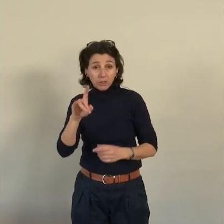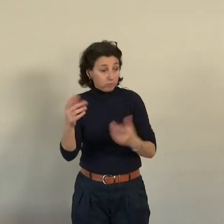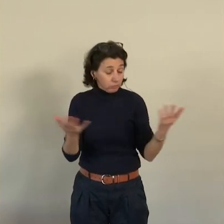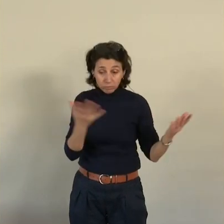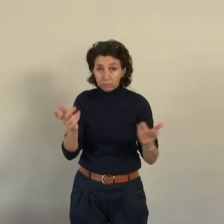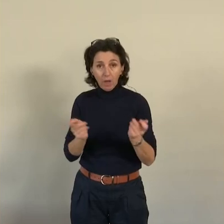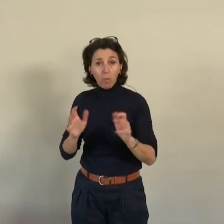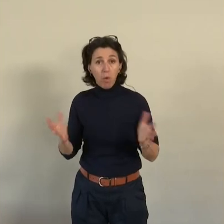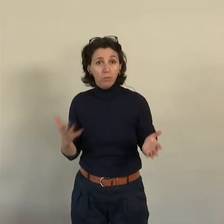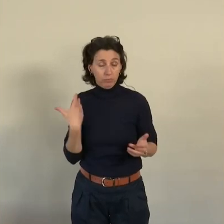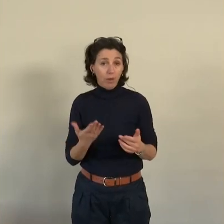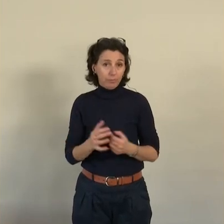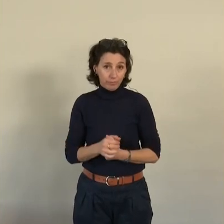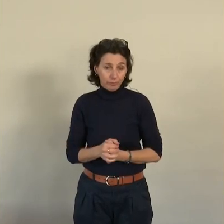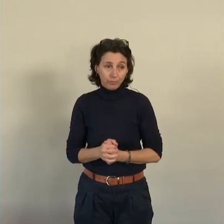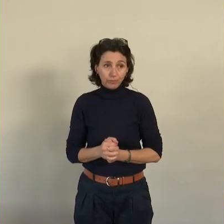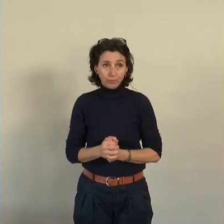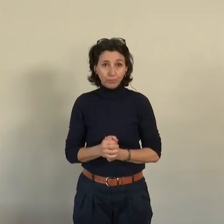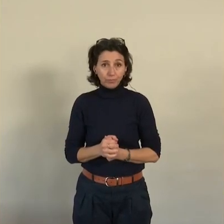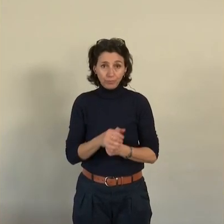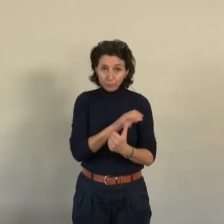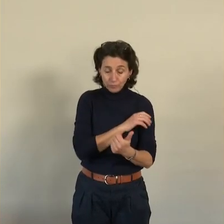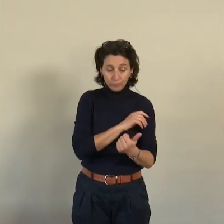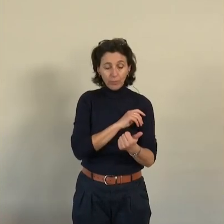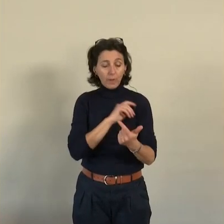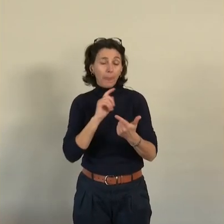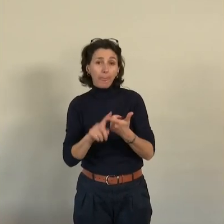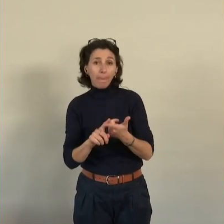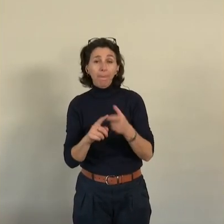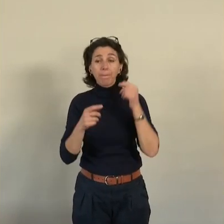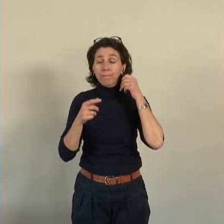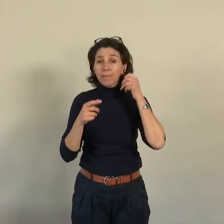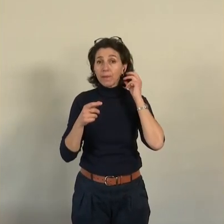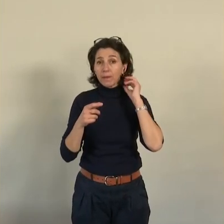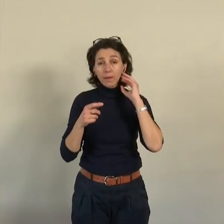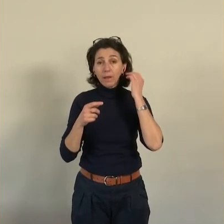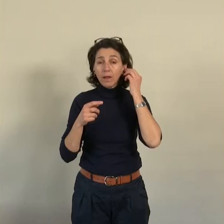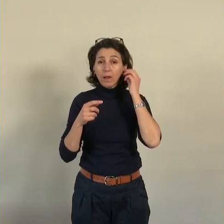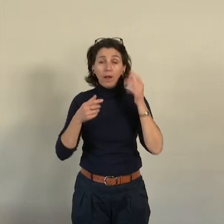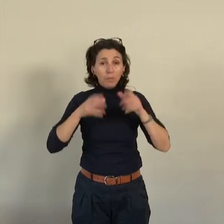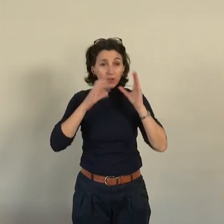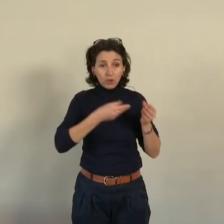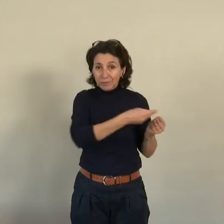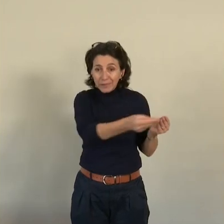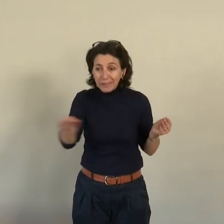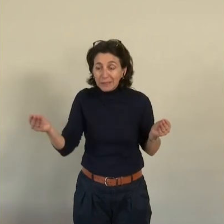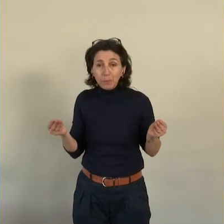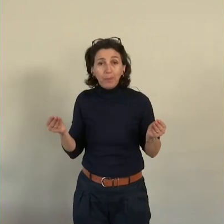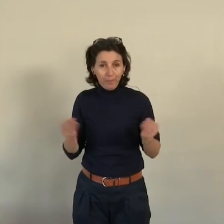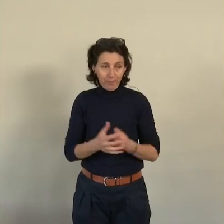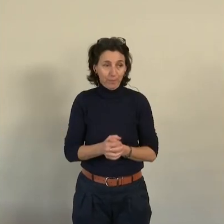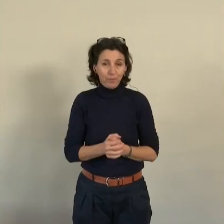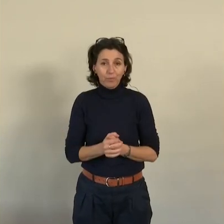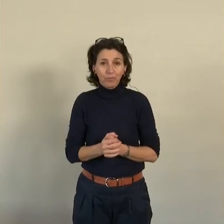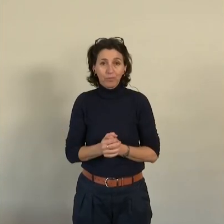par ailleurs euh distribuer un petit déjeuner à tous les enfants en